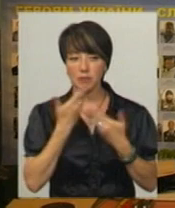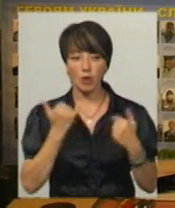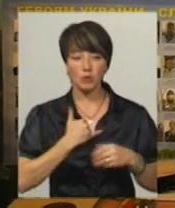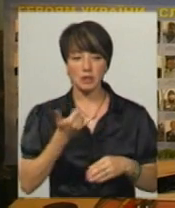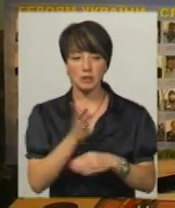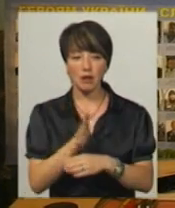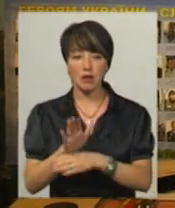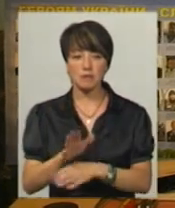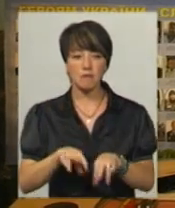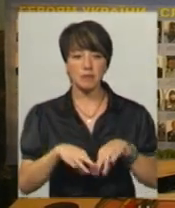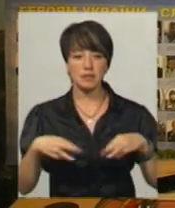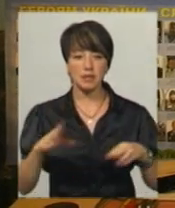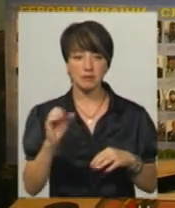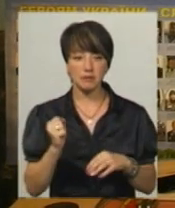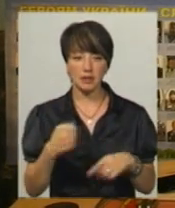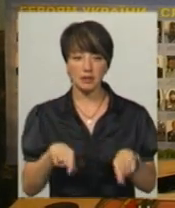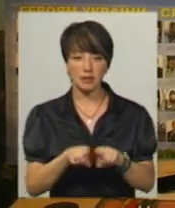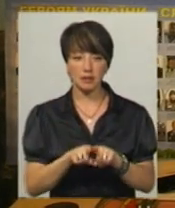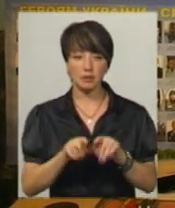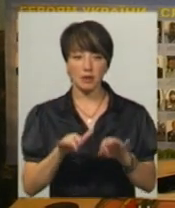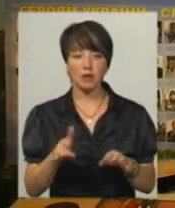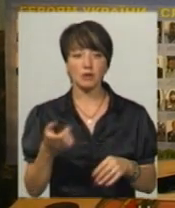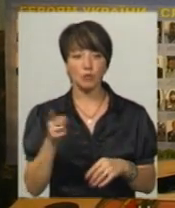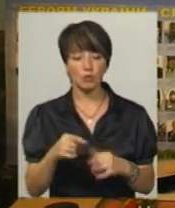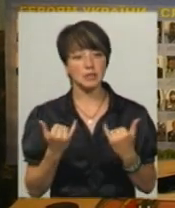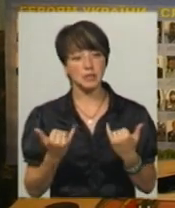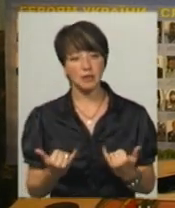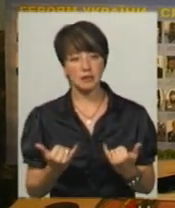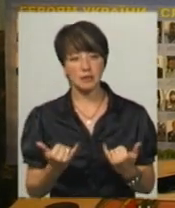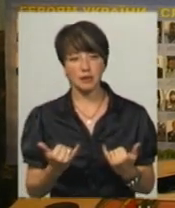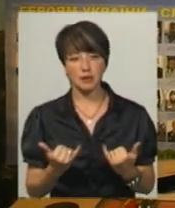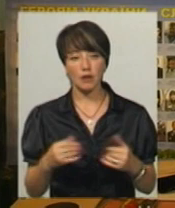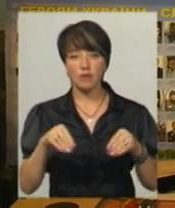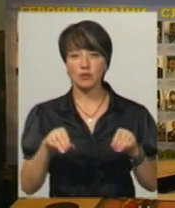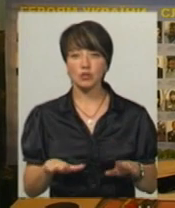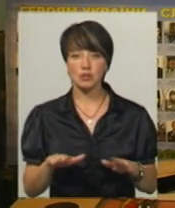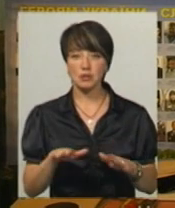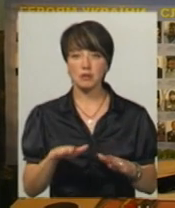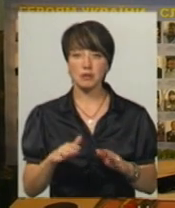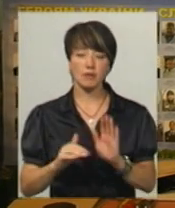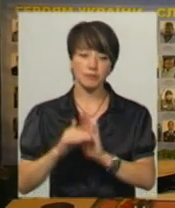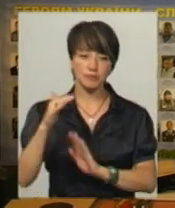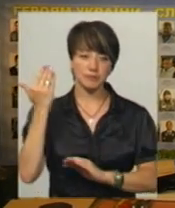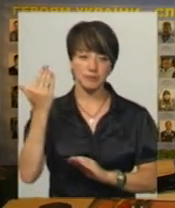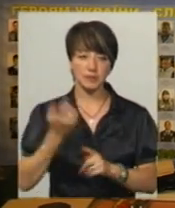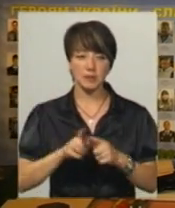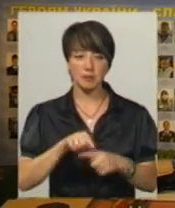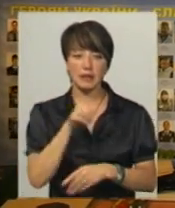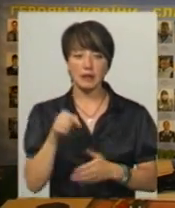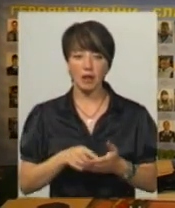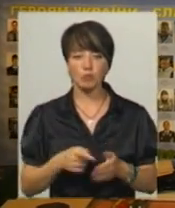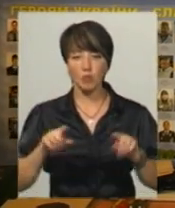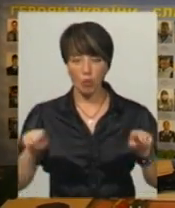наказів Міністерства внутрішніх справ. І тому зараз рішаються в верхах ці питання, щоб ми